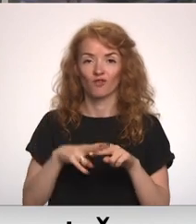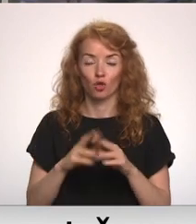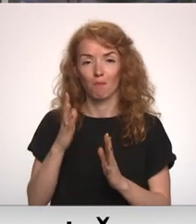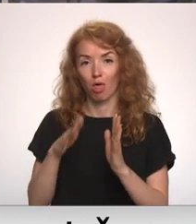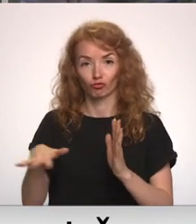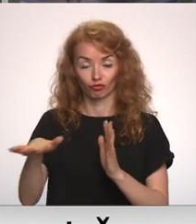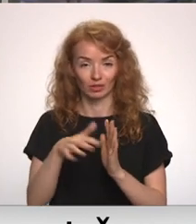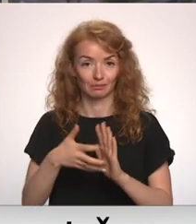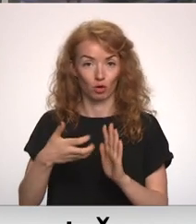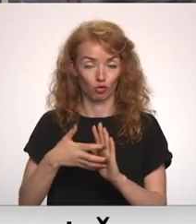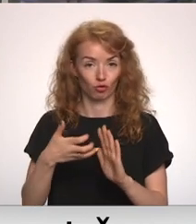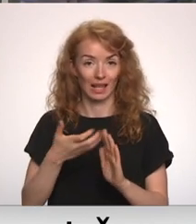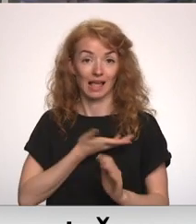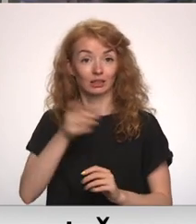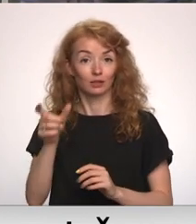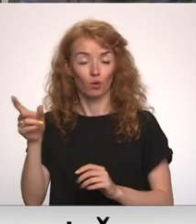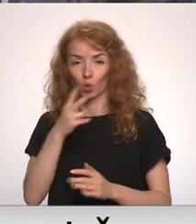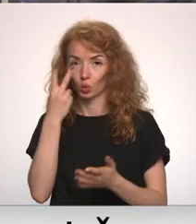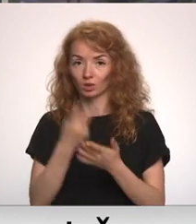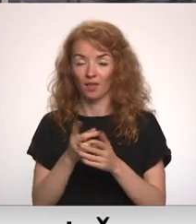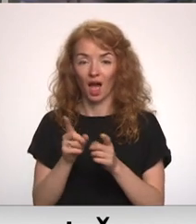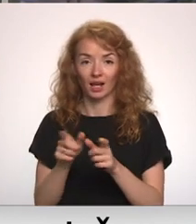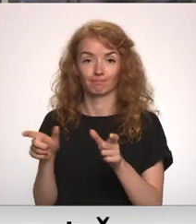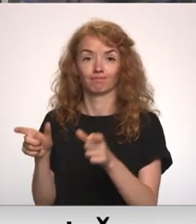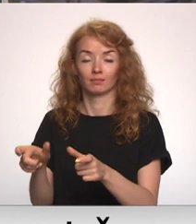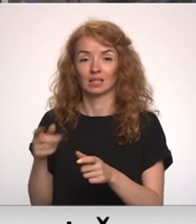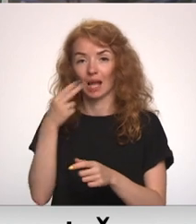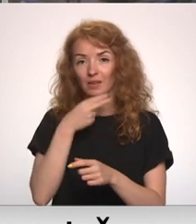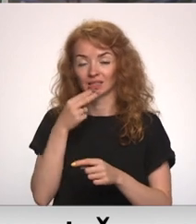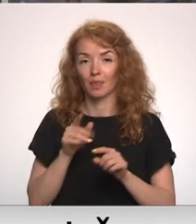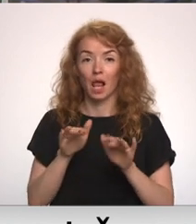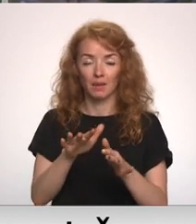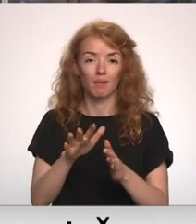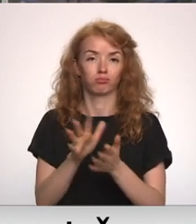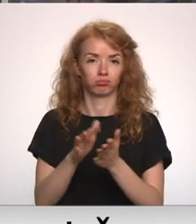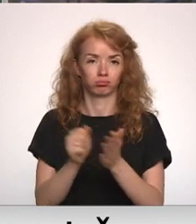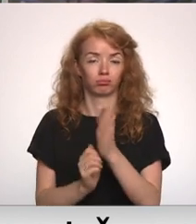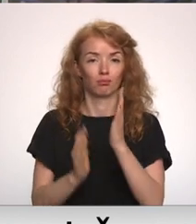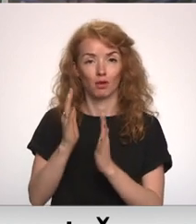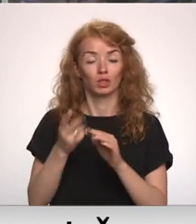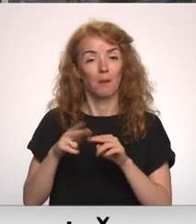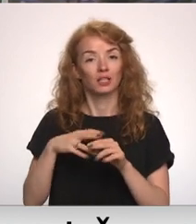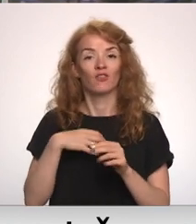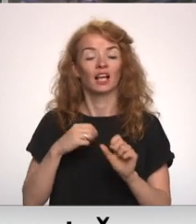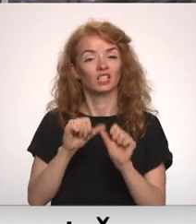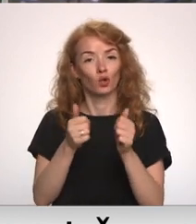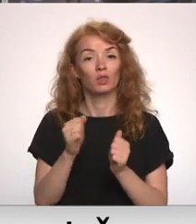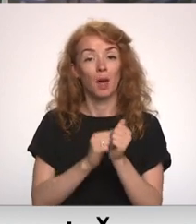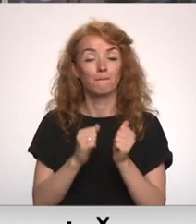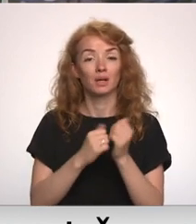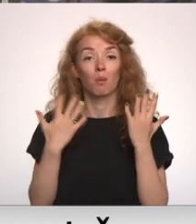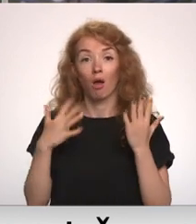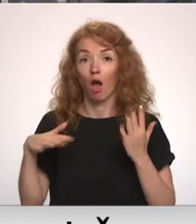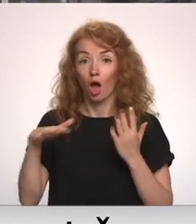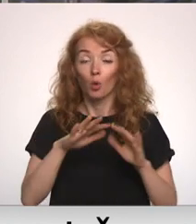izmantošanu. Iedzīvotāji uzskata, ka arī ierobežota saimnieciskā darbība posta mežu, tāpēc ir jāveido dabas parks. Tam